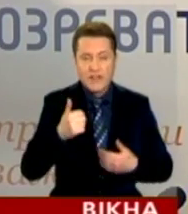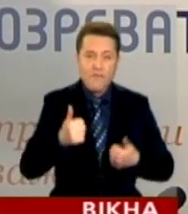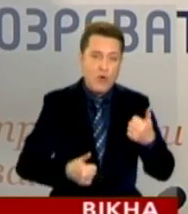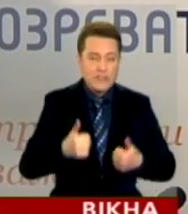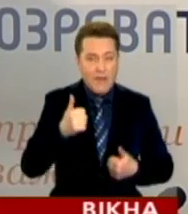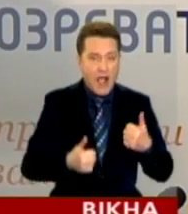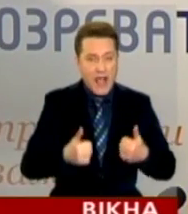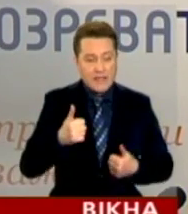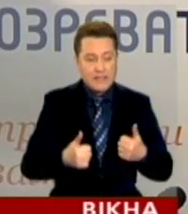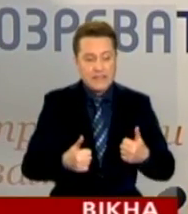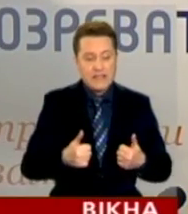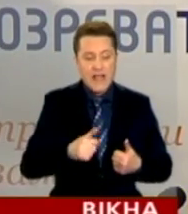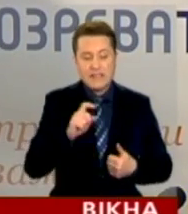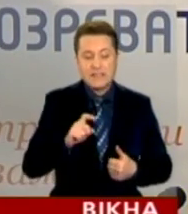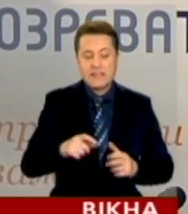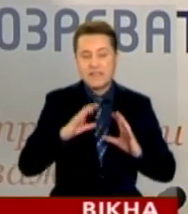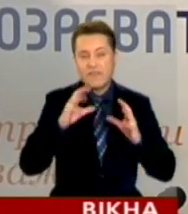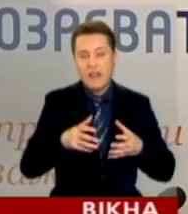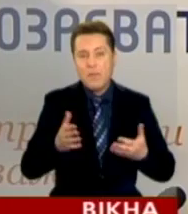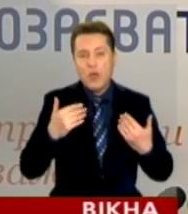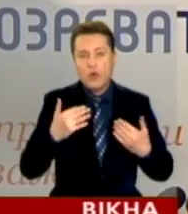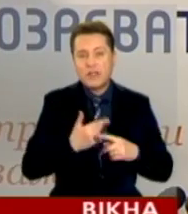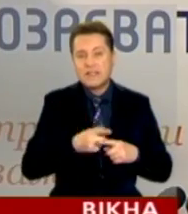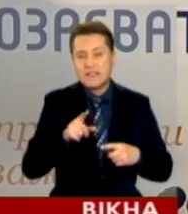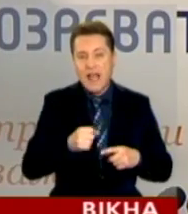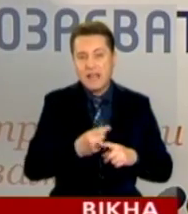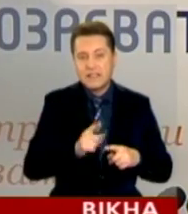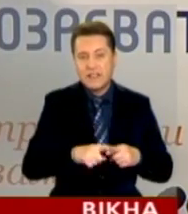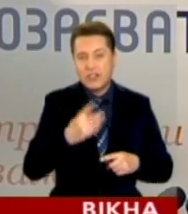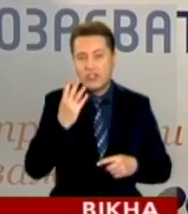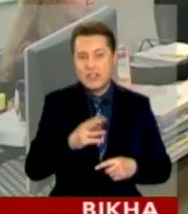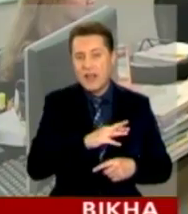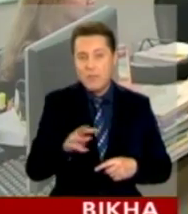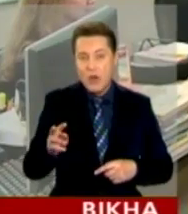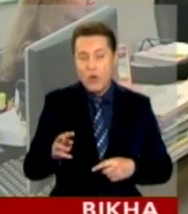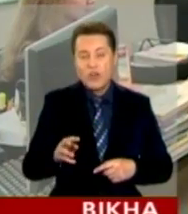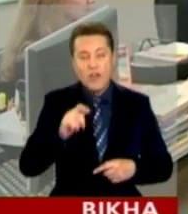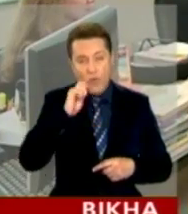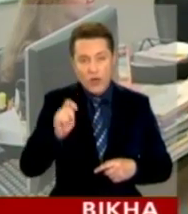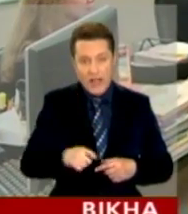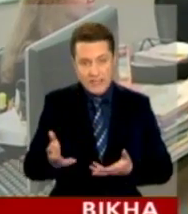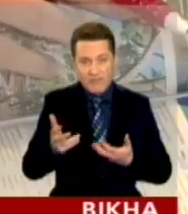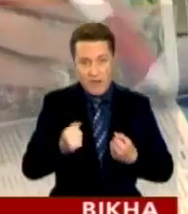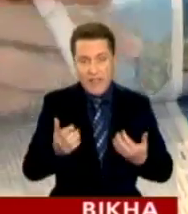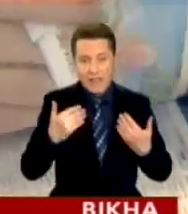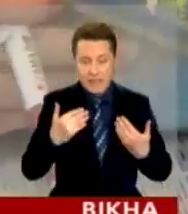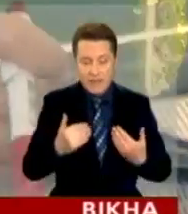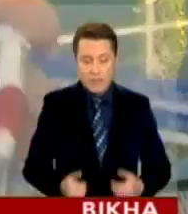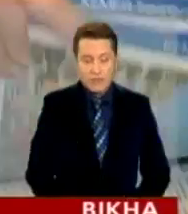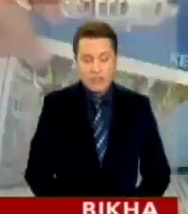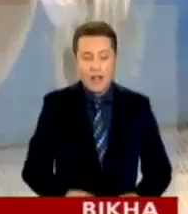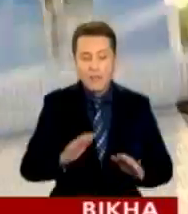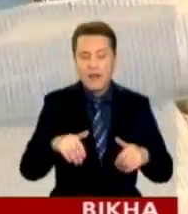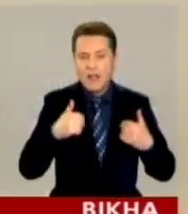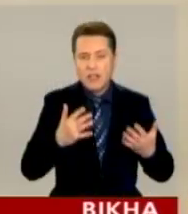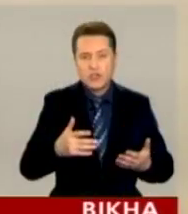позмагатися з світовими курортами за ці 4 мільйони українців. Шанси на вітчизняний відпочинок прогнозують навіть у